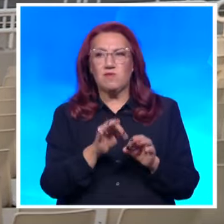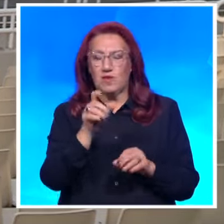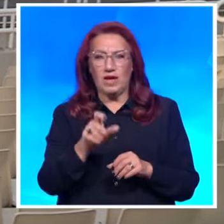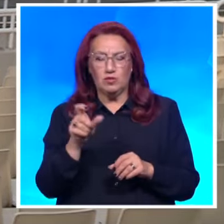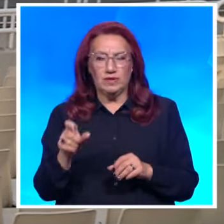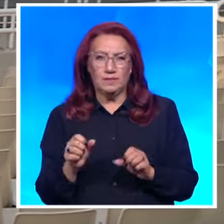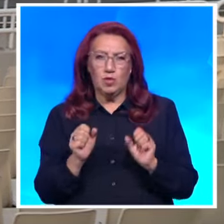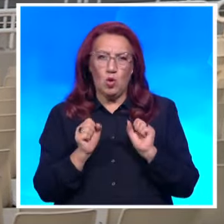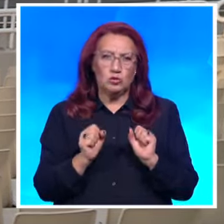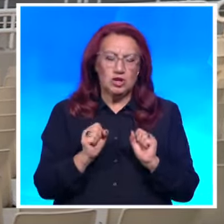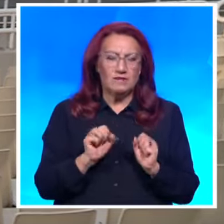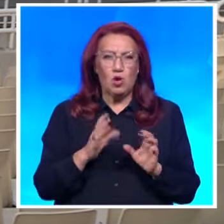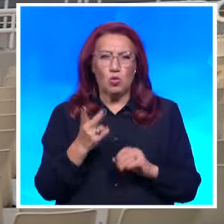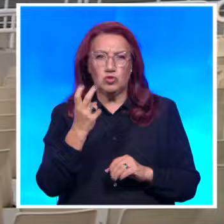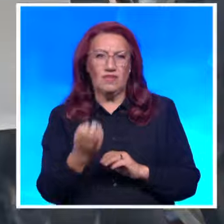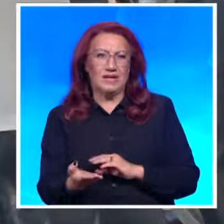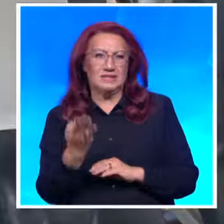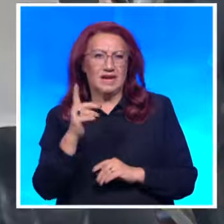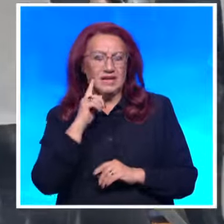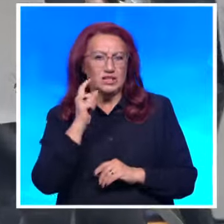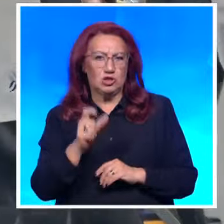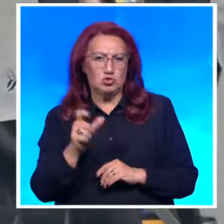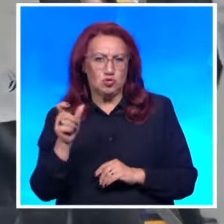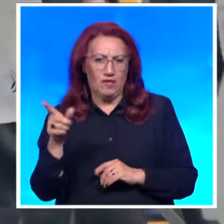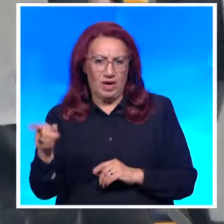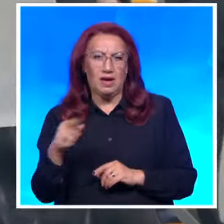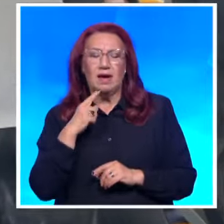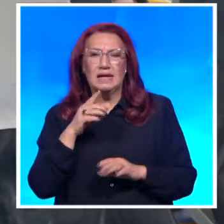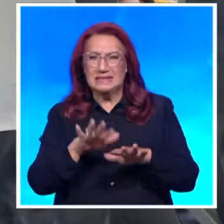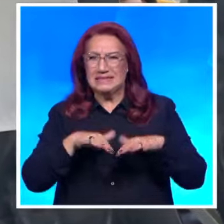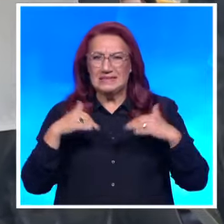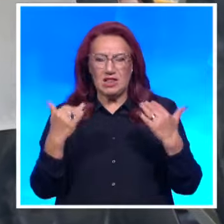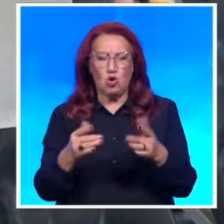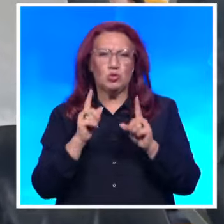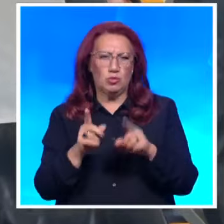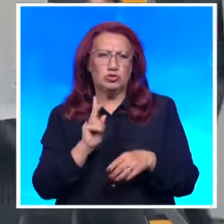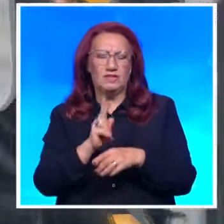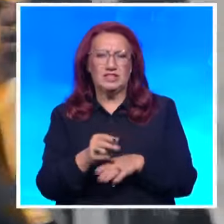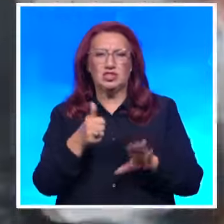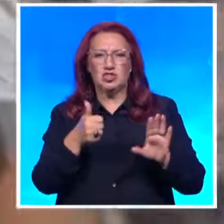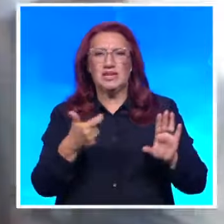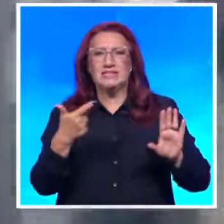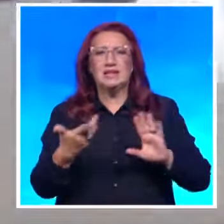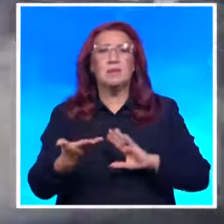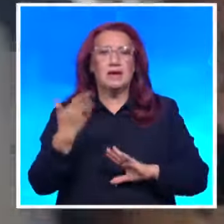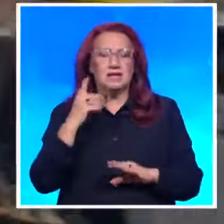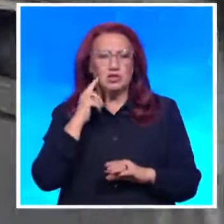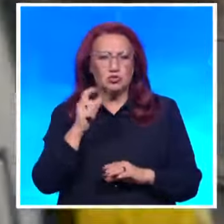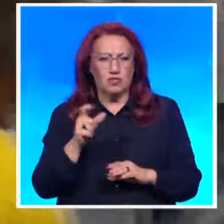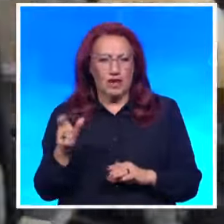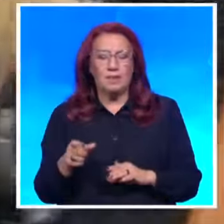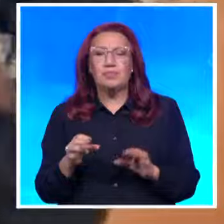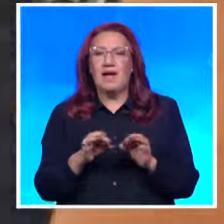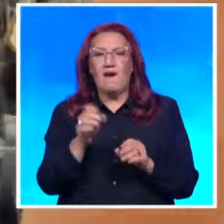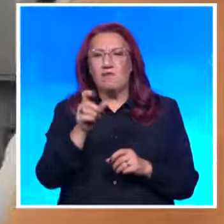около 20 000 по трибуните, доста по-малко от 67-те, които е капацитета на стадиона. Феновете на Ботев Пловдив, които към този час са купили своите